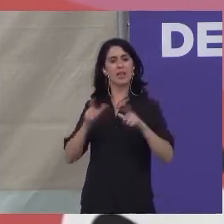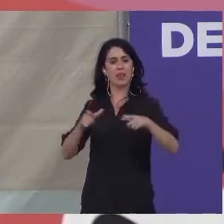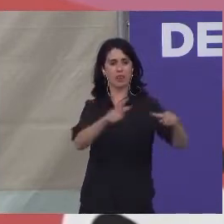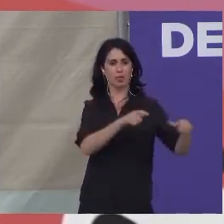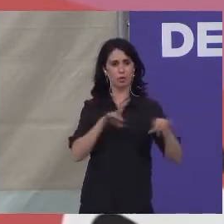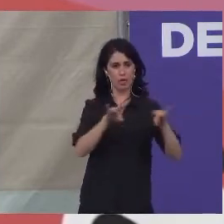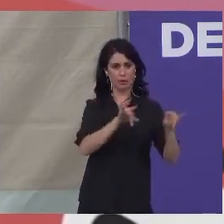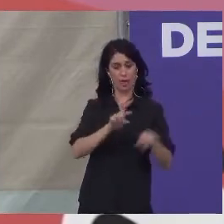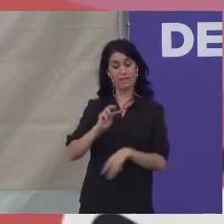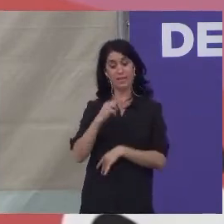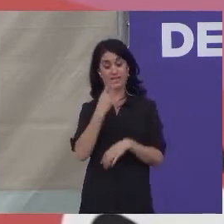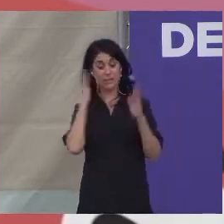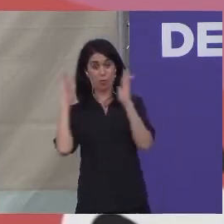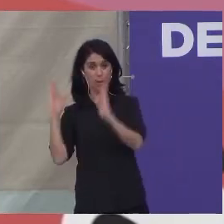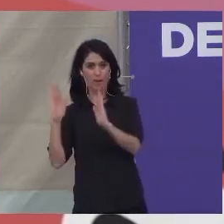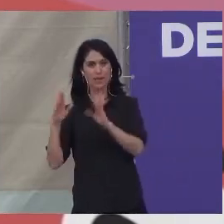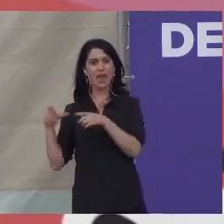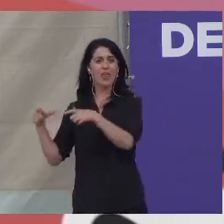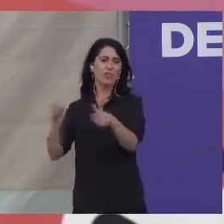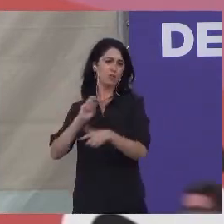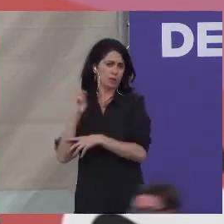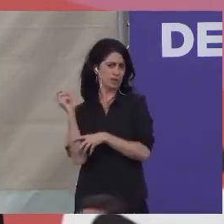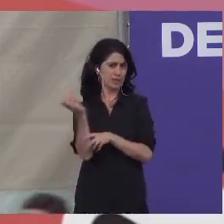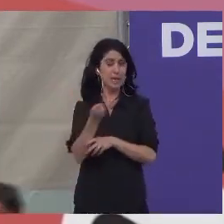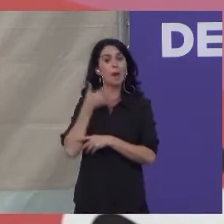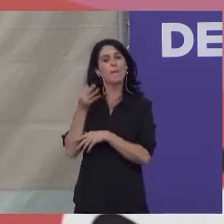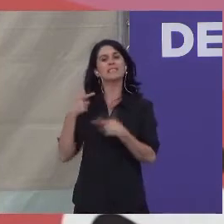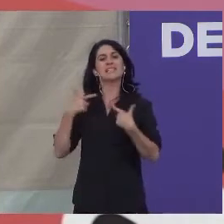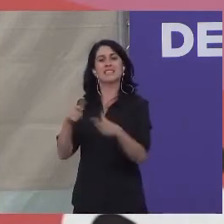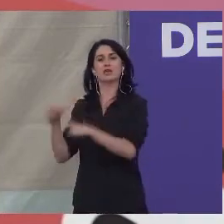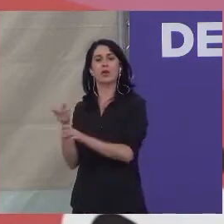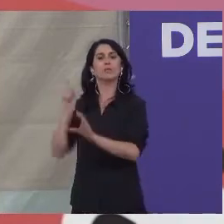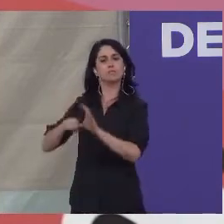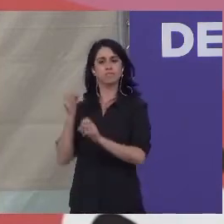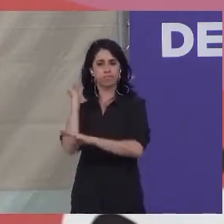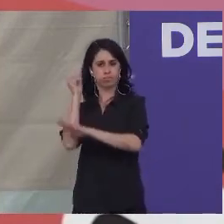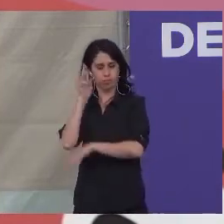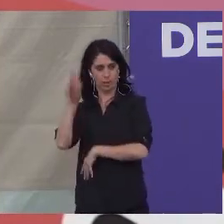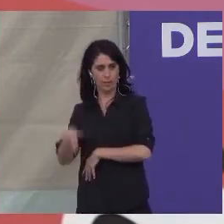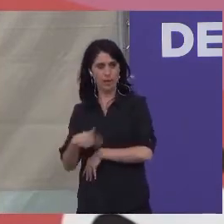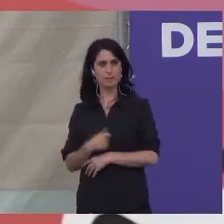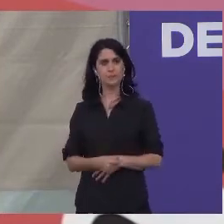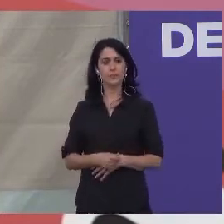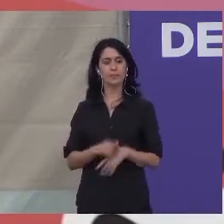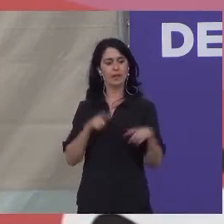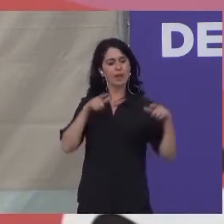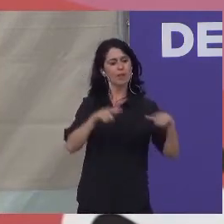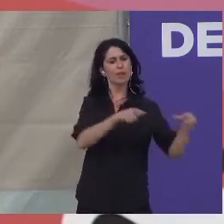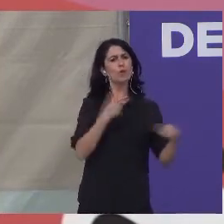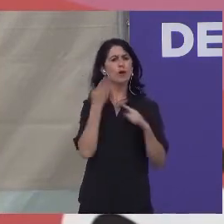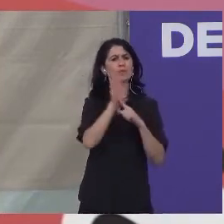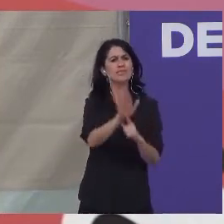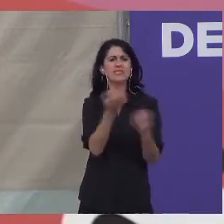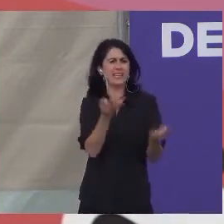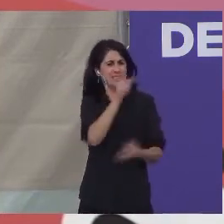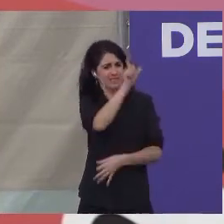i en la segona part intervindran la resta de cercles territorials i els sectorials. La figura de representant de cercle és